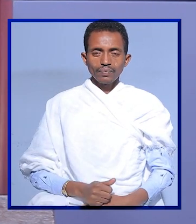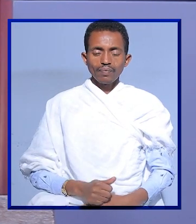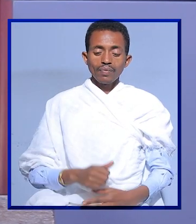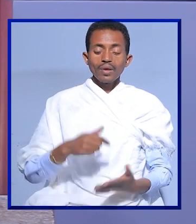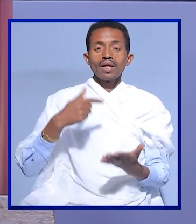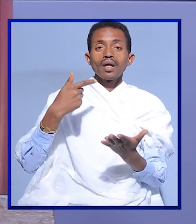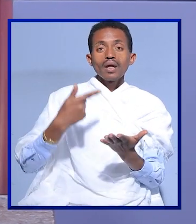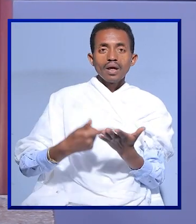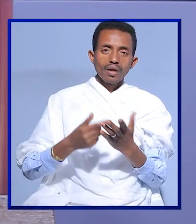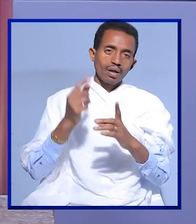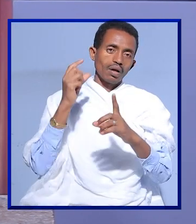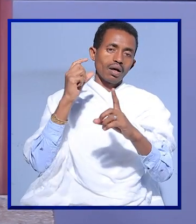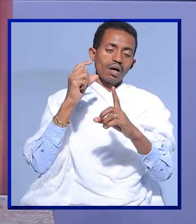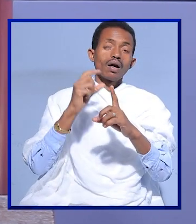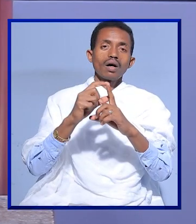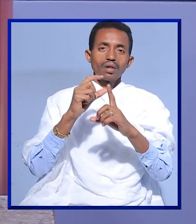ይህንን ቃል